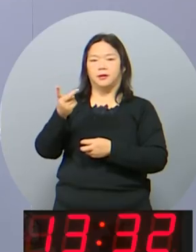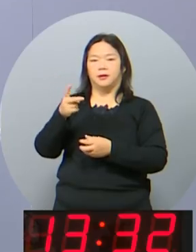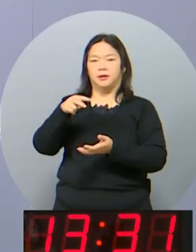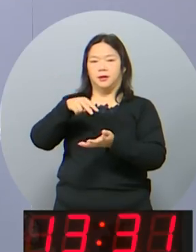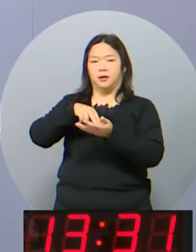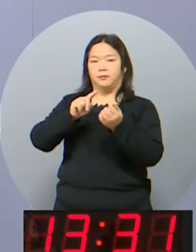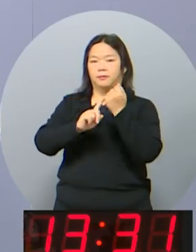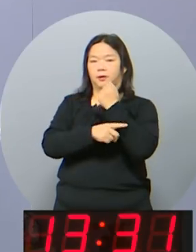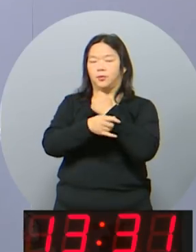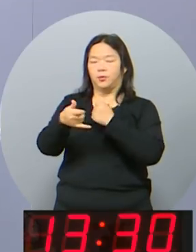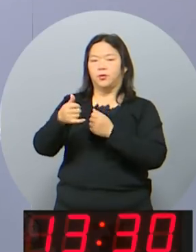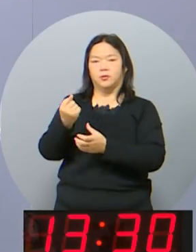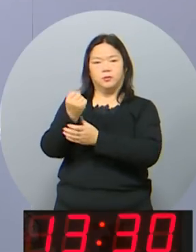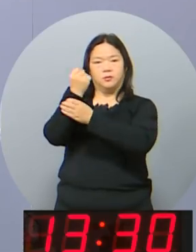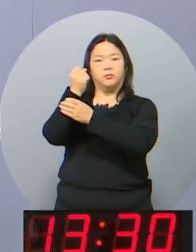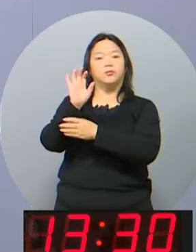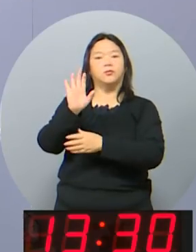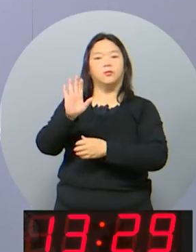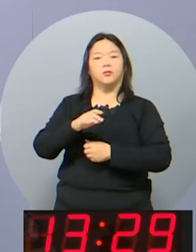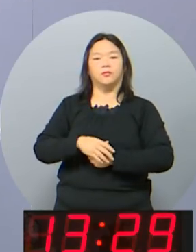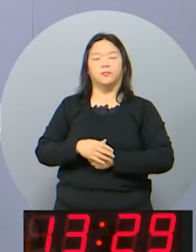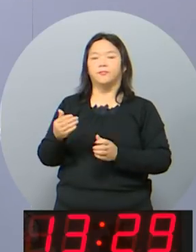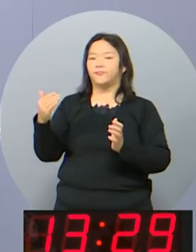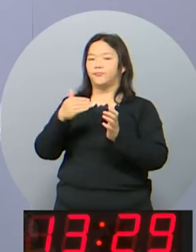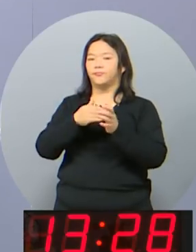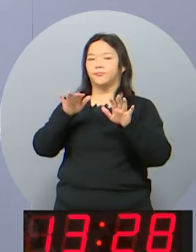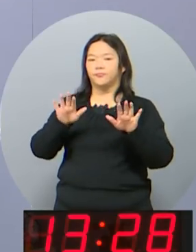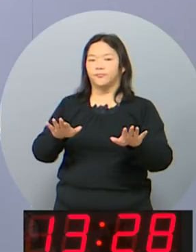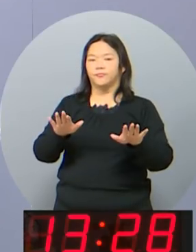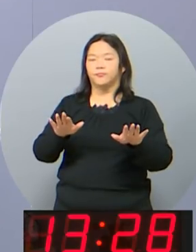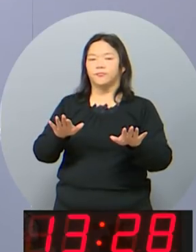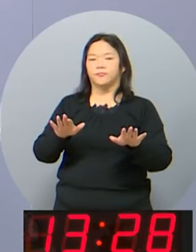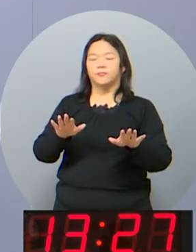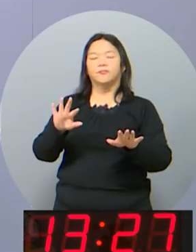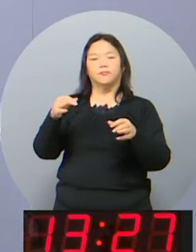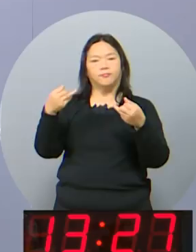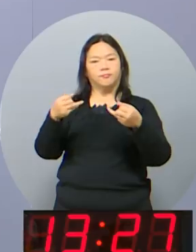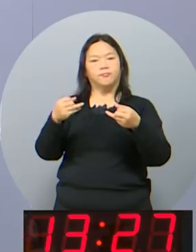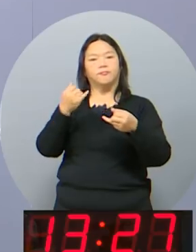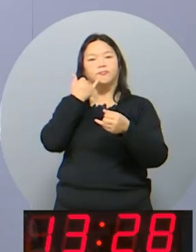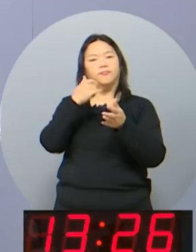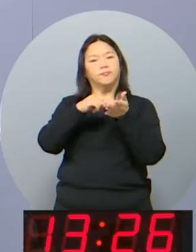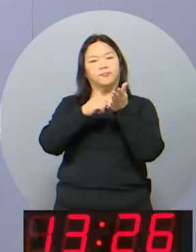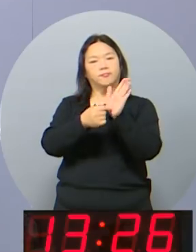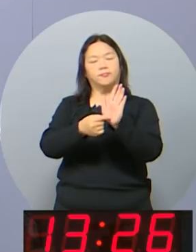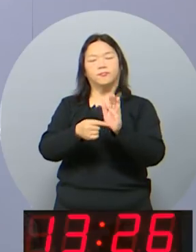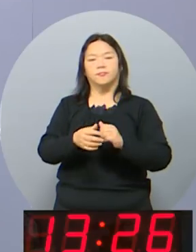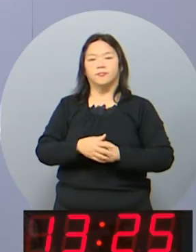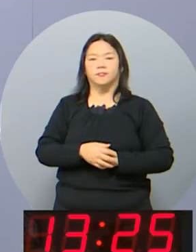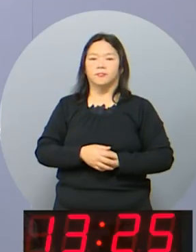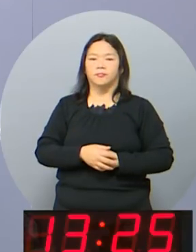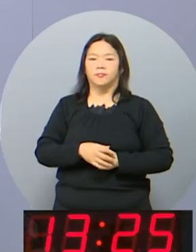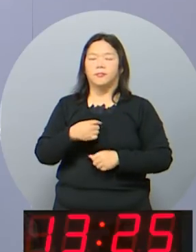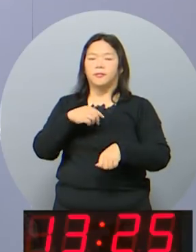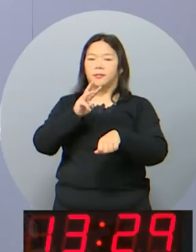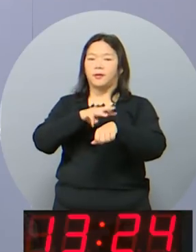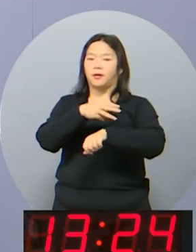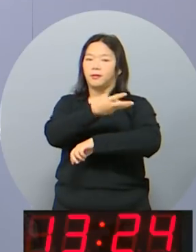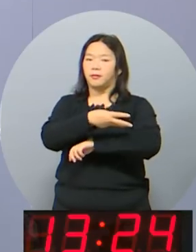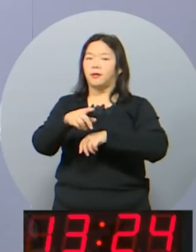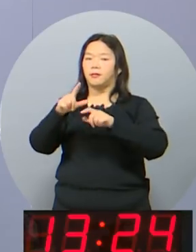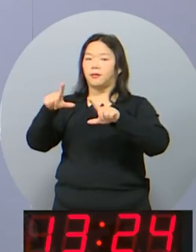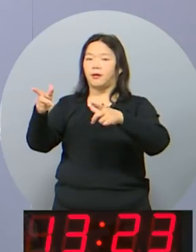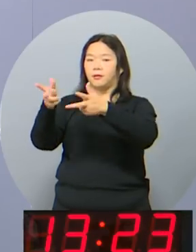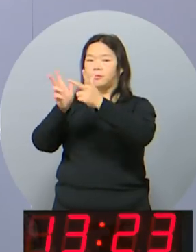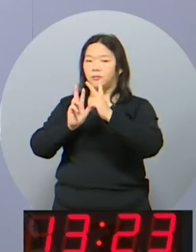个支持，到现在才能够有成绩来呈现哦。那我们淡江大桥跟各位